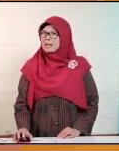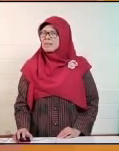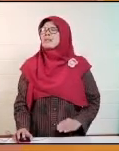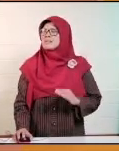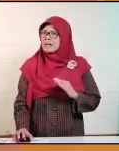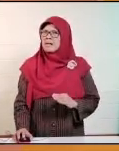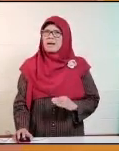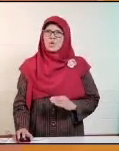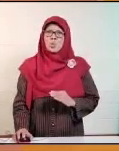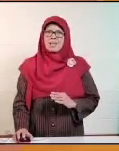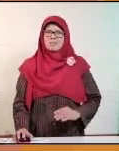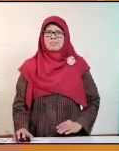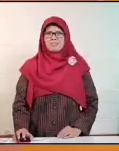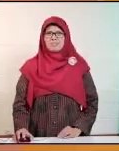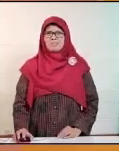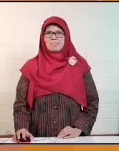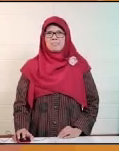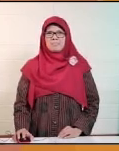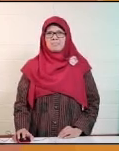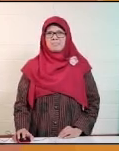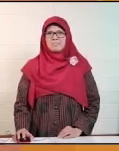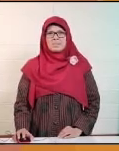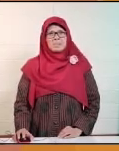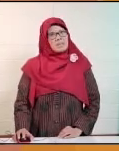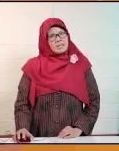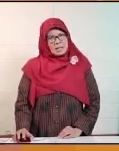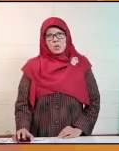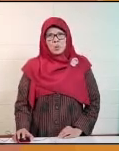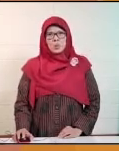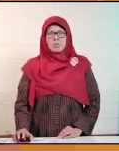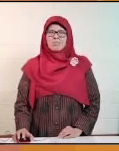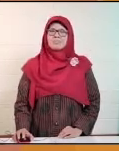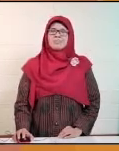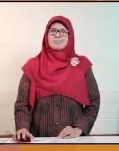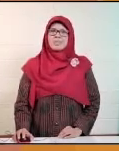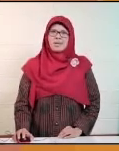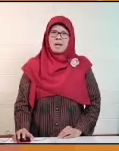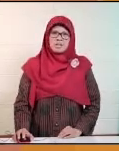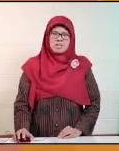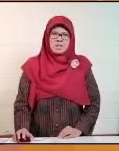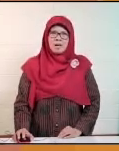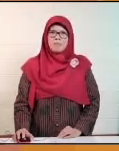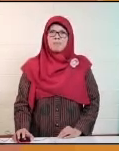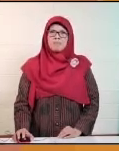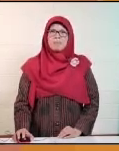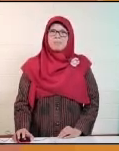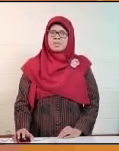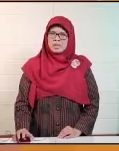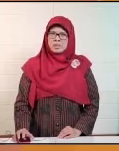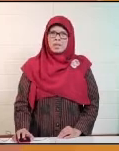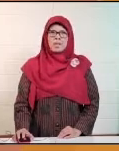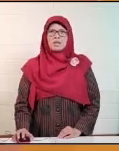dengan teman sangat kuat Hai kalau dulu ketika SD